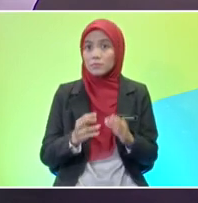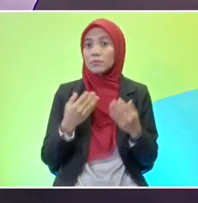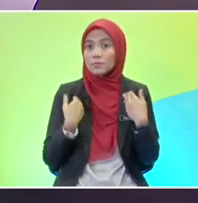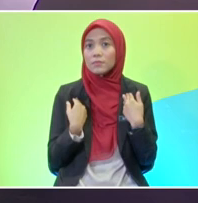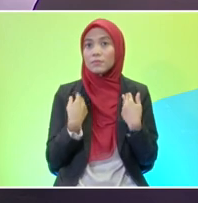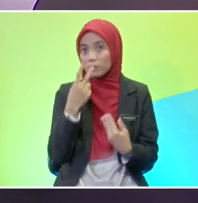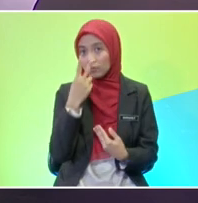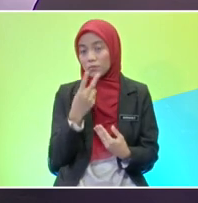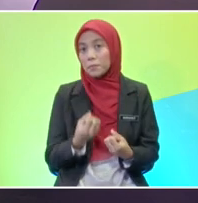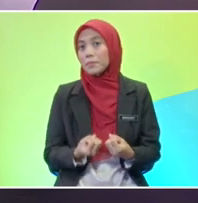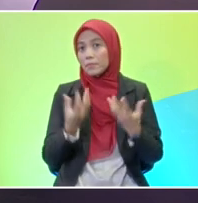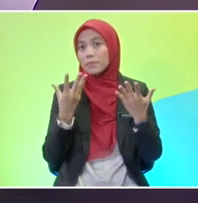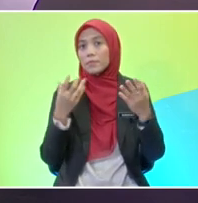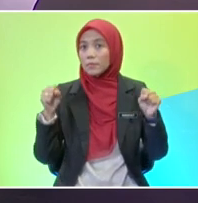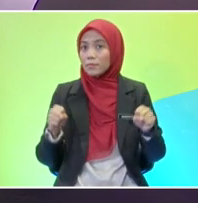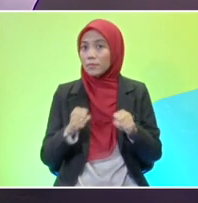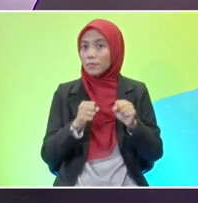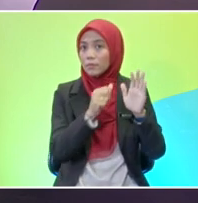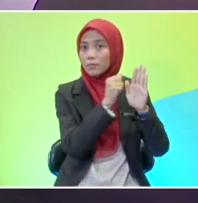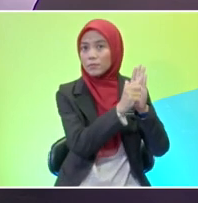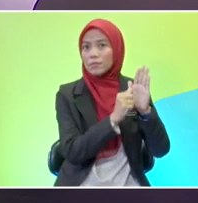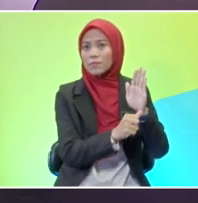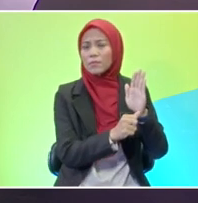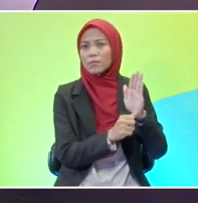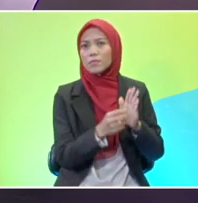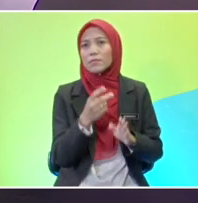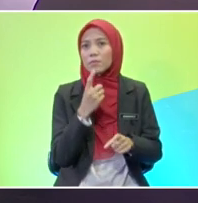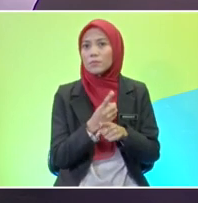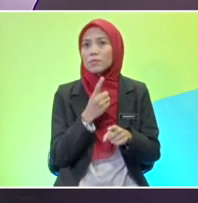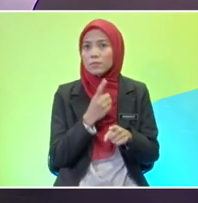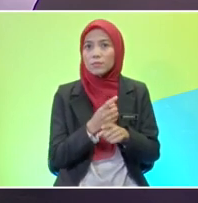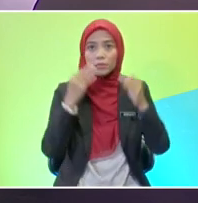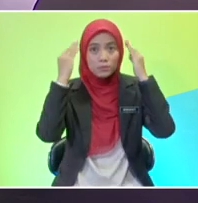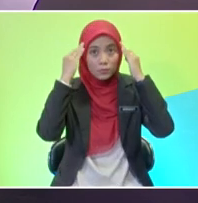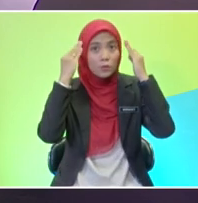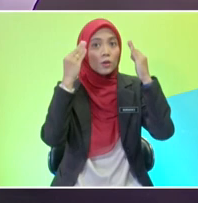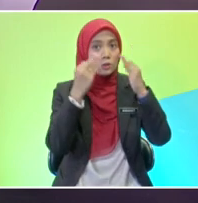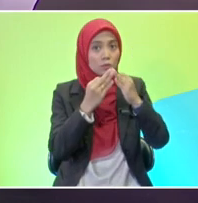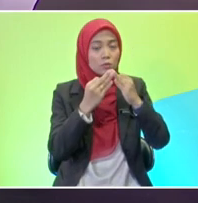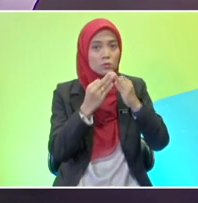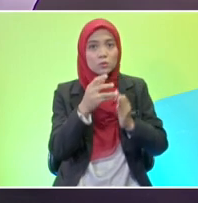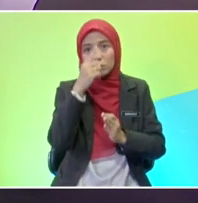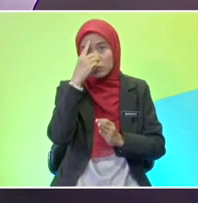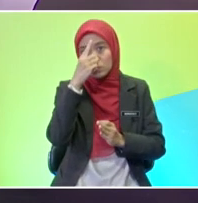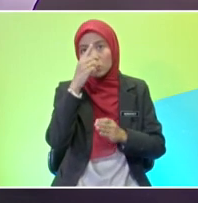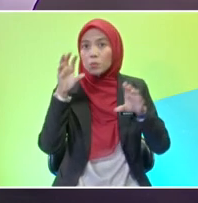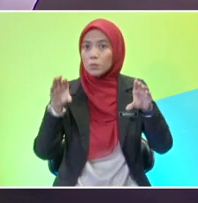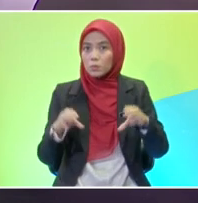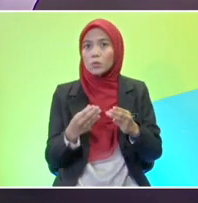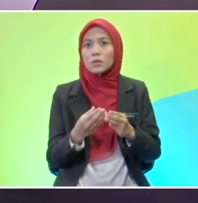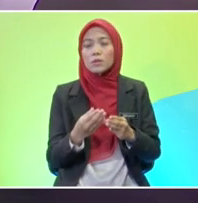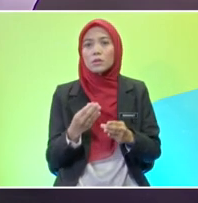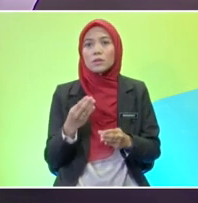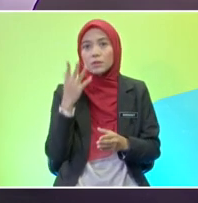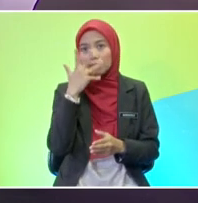kebanyakan seni ukiran ini sangat memerlukan ketelitian betul untuk menghasilkan sebuah karya yang menarik Oke jadi